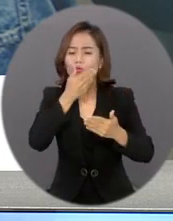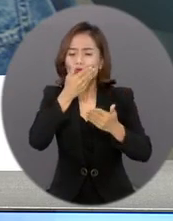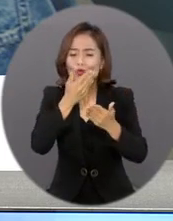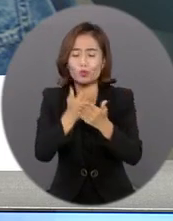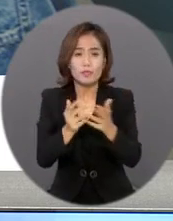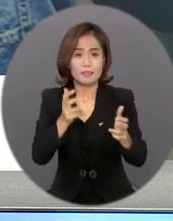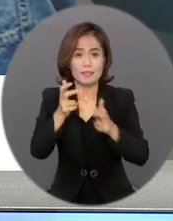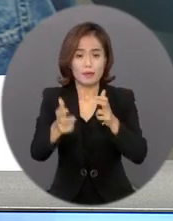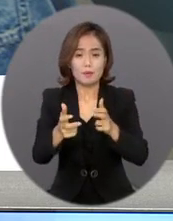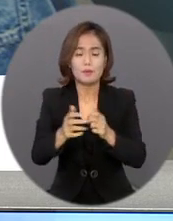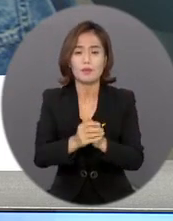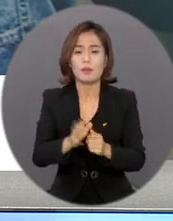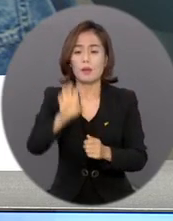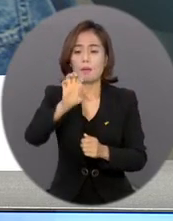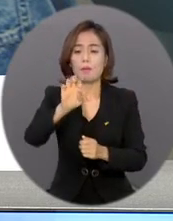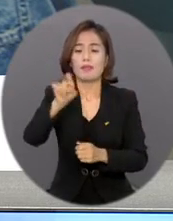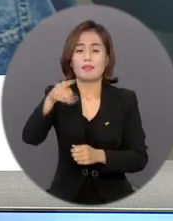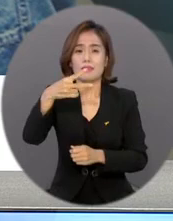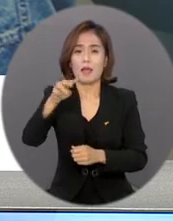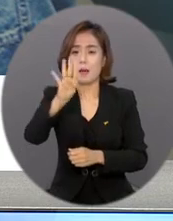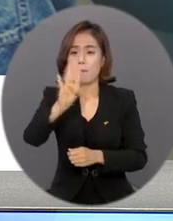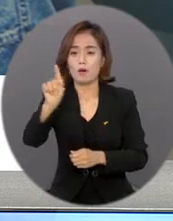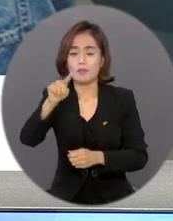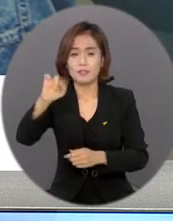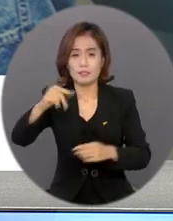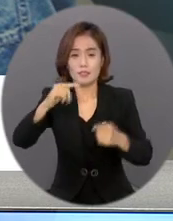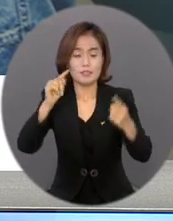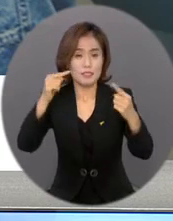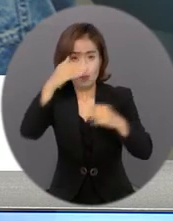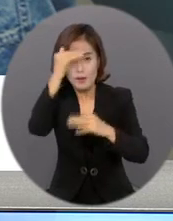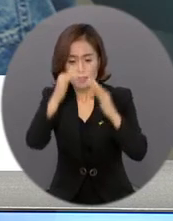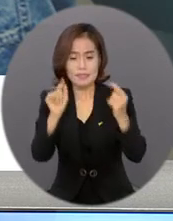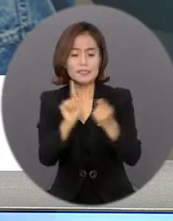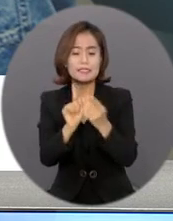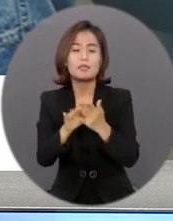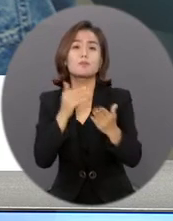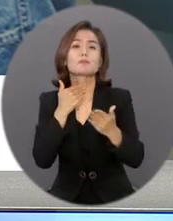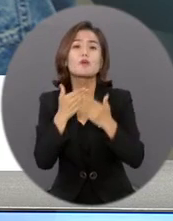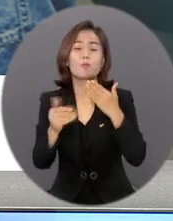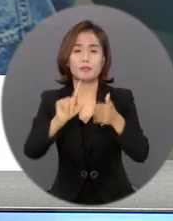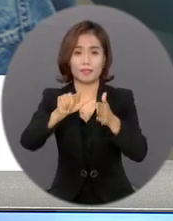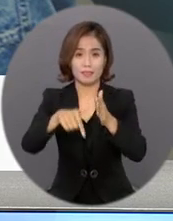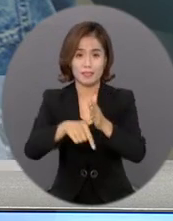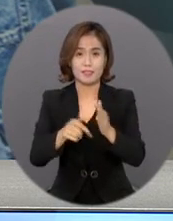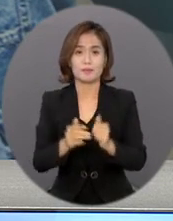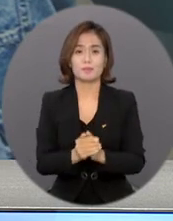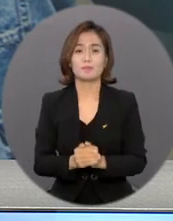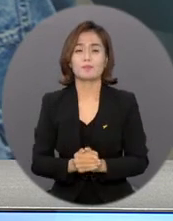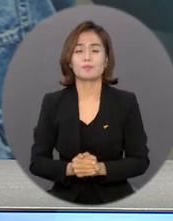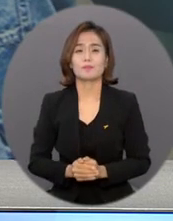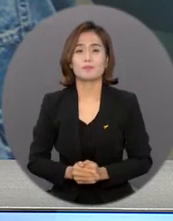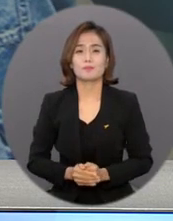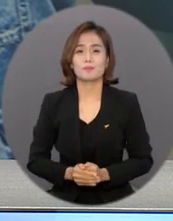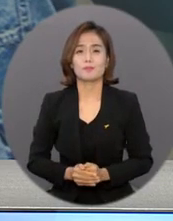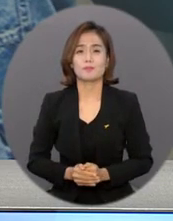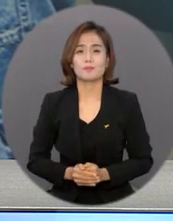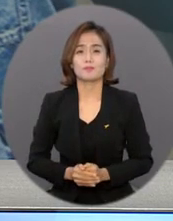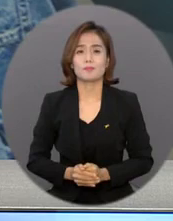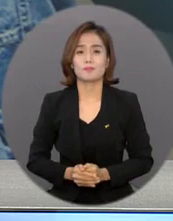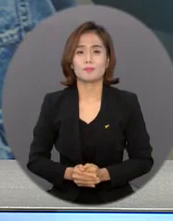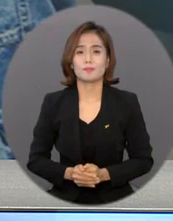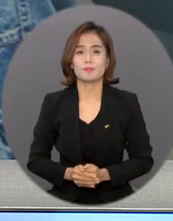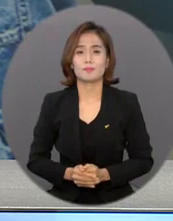산업 기술로 꼽히는 메타버스를 선보이고 관람객이 직접 체험하는 자리도 마련됐습니다. 우종훈 기자가